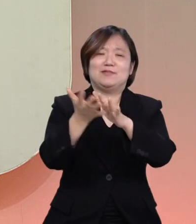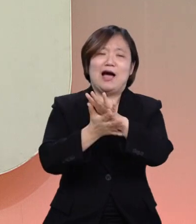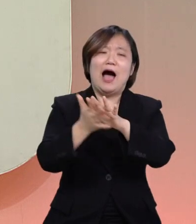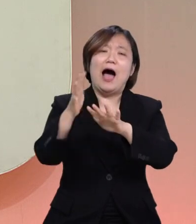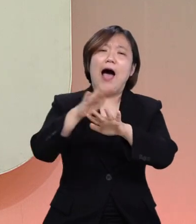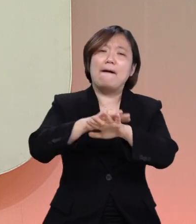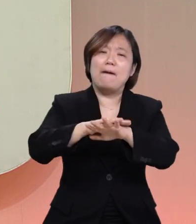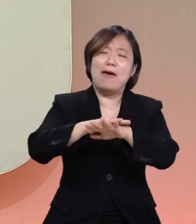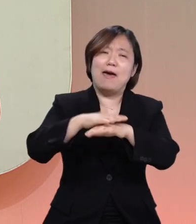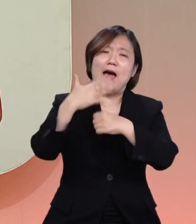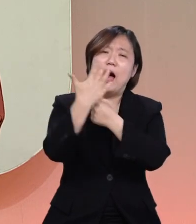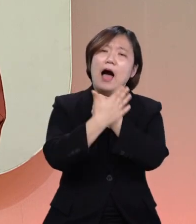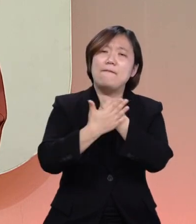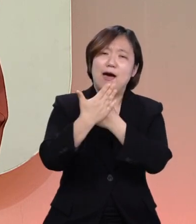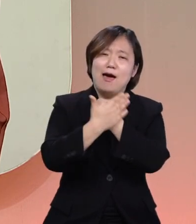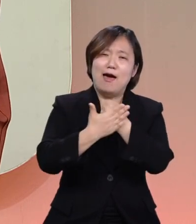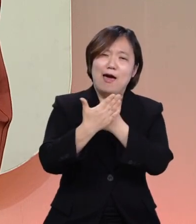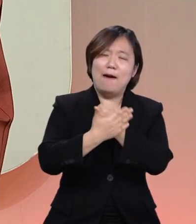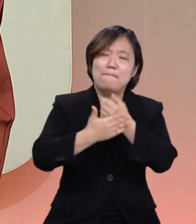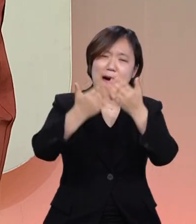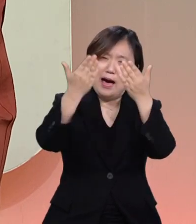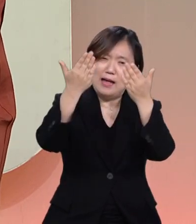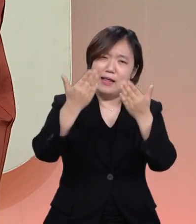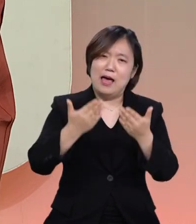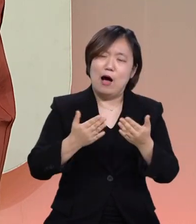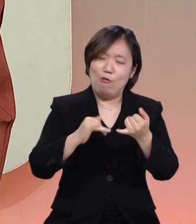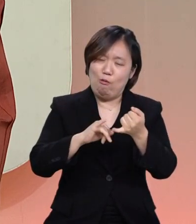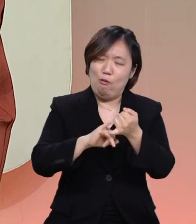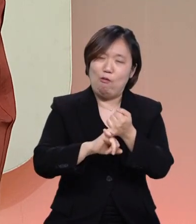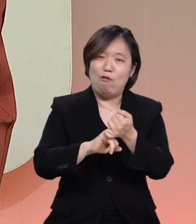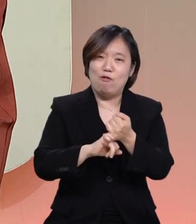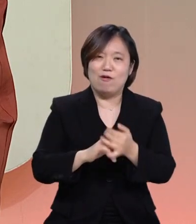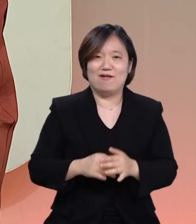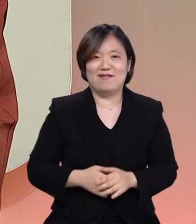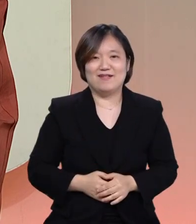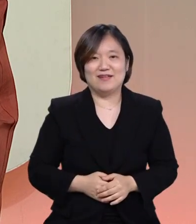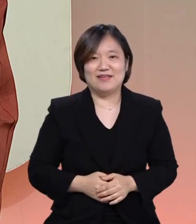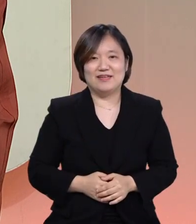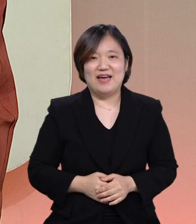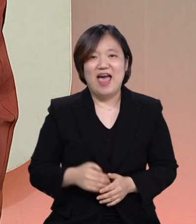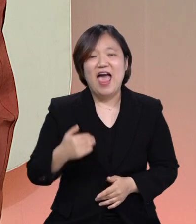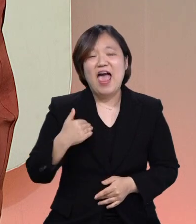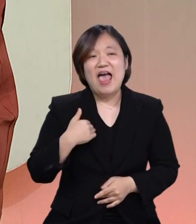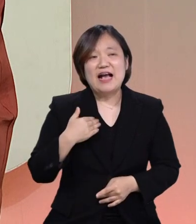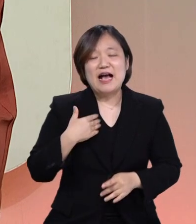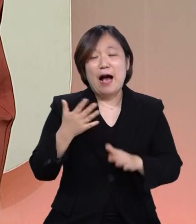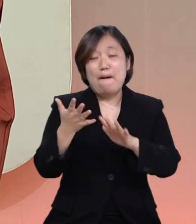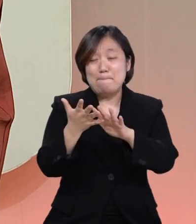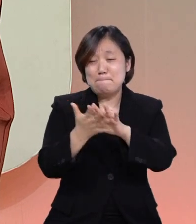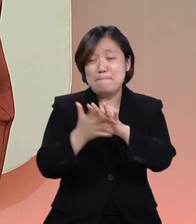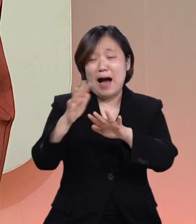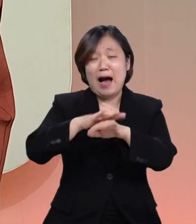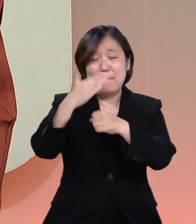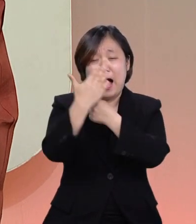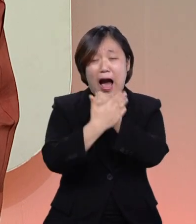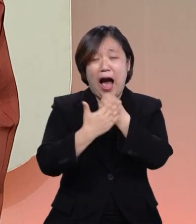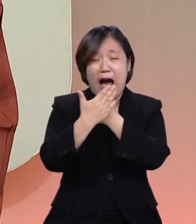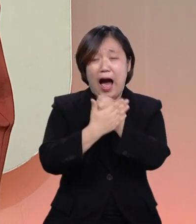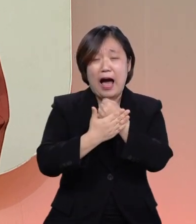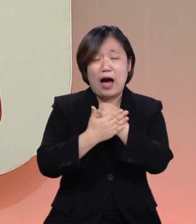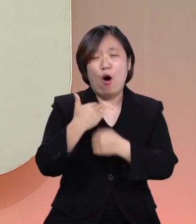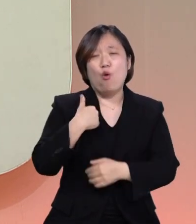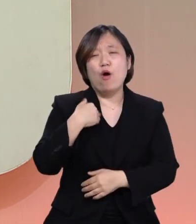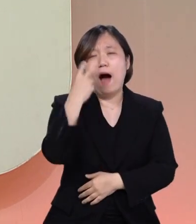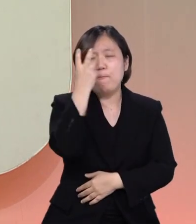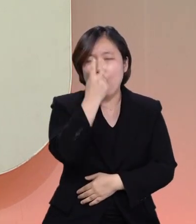우리를 은은하게 우리를 은은하게 그 카피의 힘으로써 보호해 주신다라는